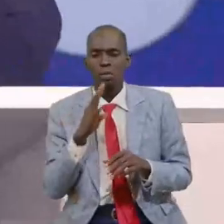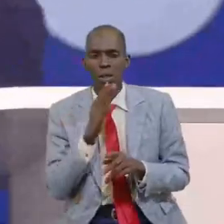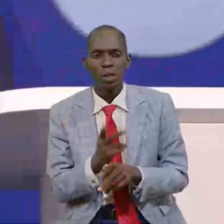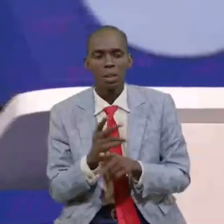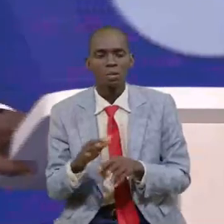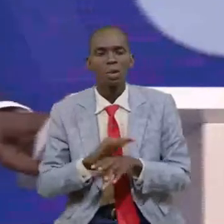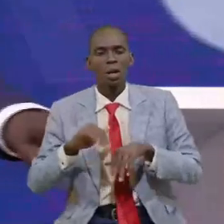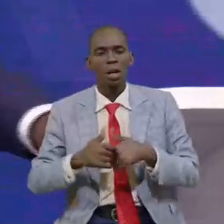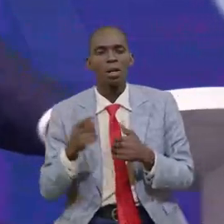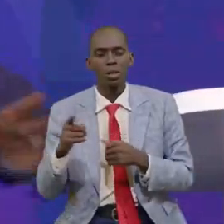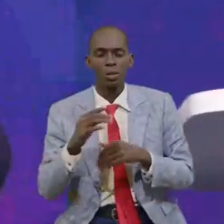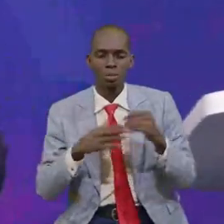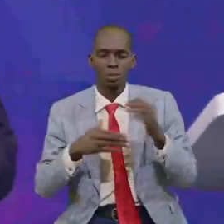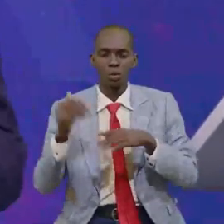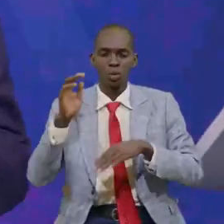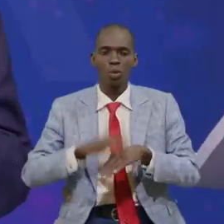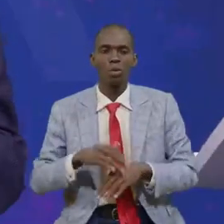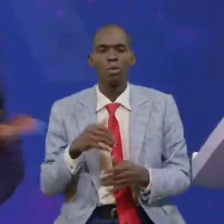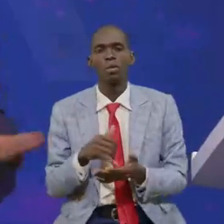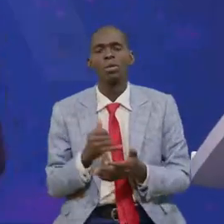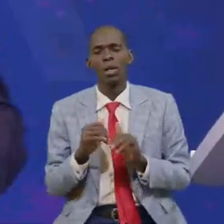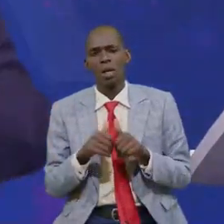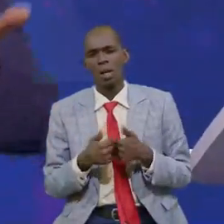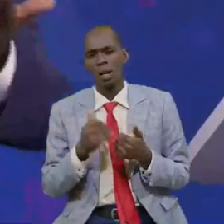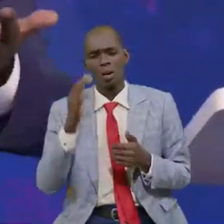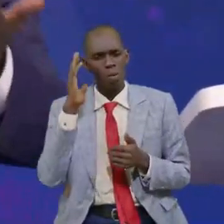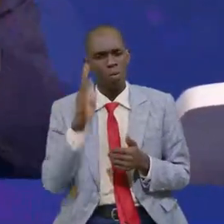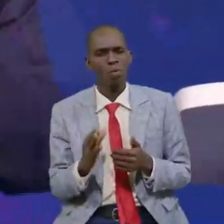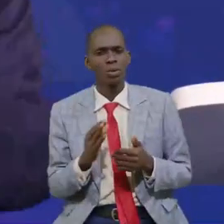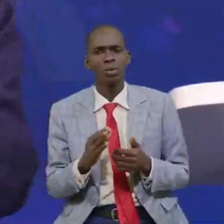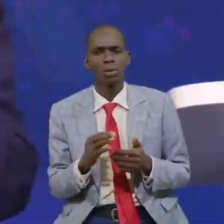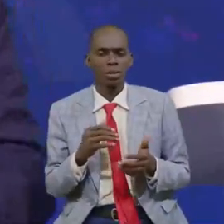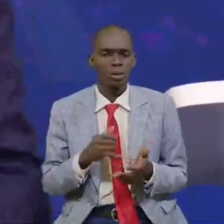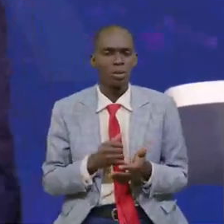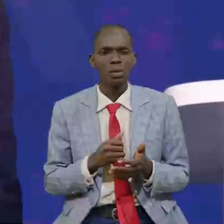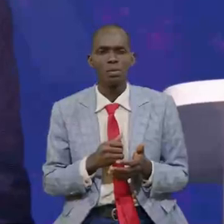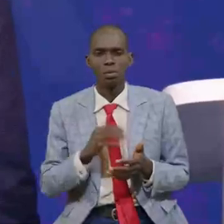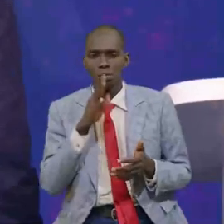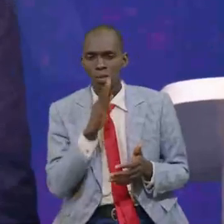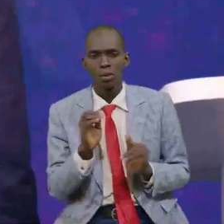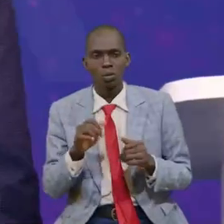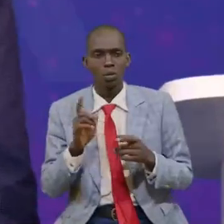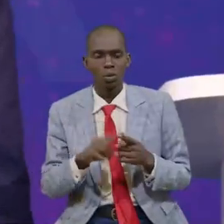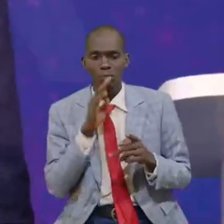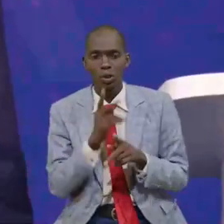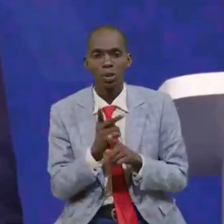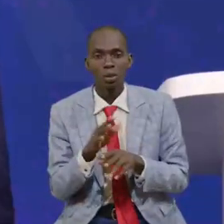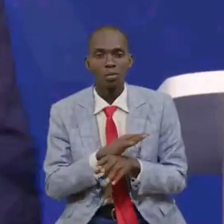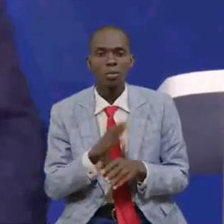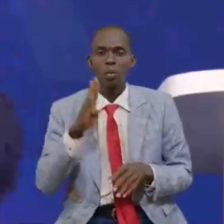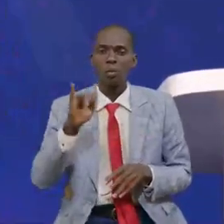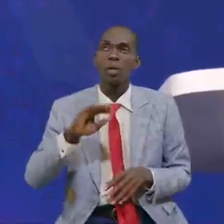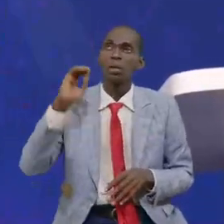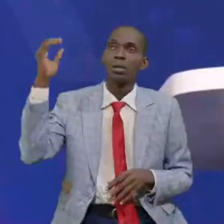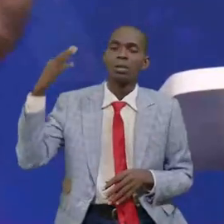bâtit dessus. Comment est-ce qu'il va prendre garde? Par la grâce. Les précurseurs,